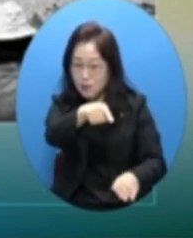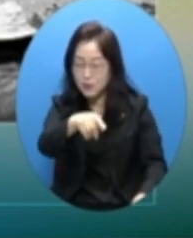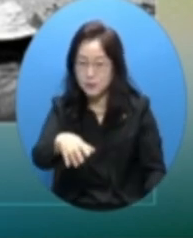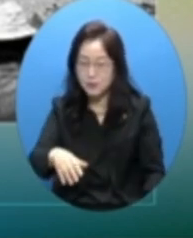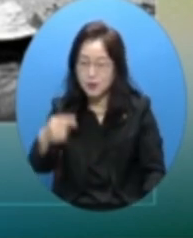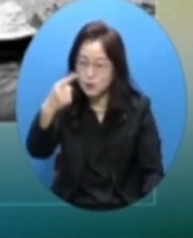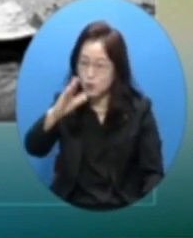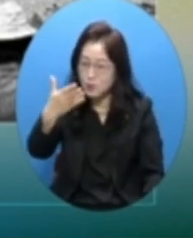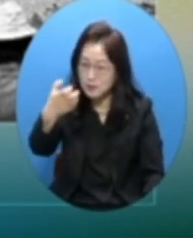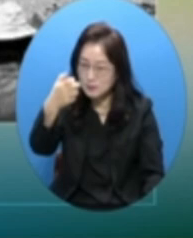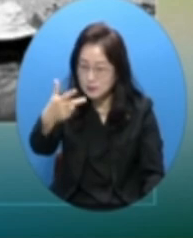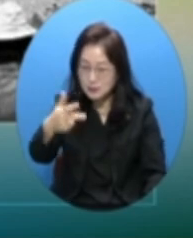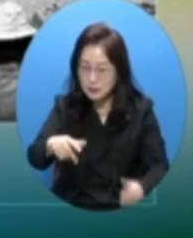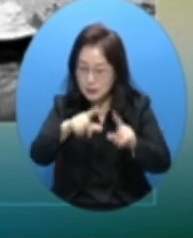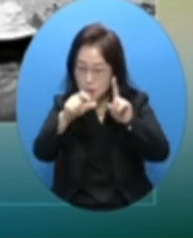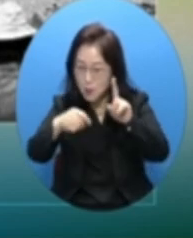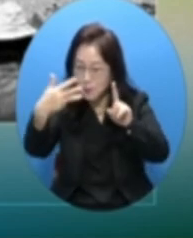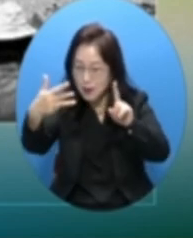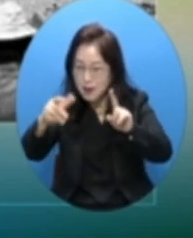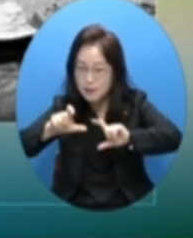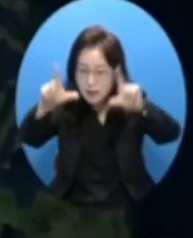8일 북이 17조선에서